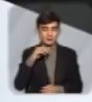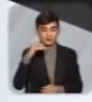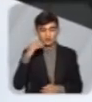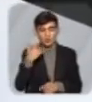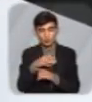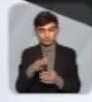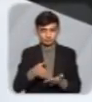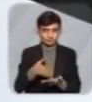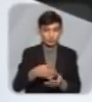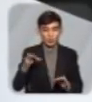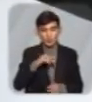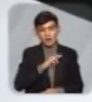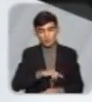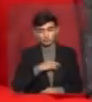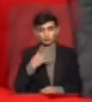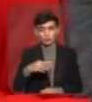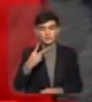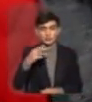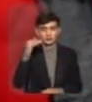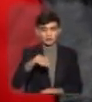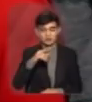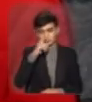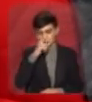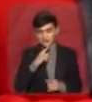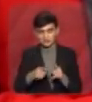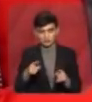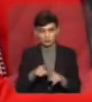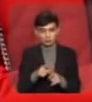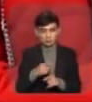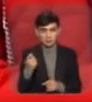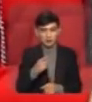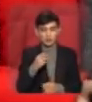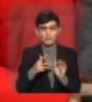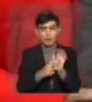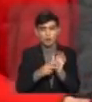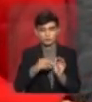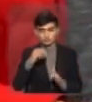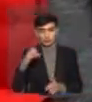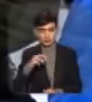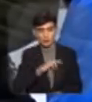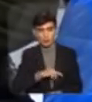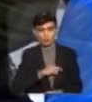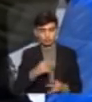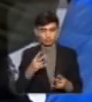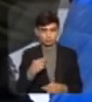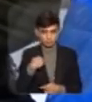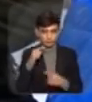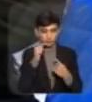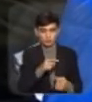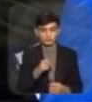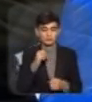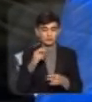теңге төленеді дейді. Ол жұмыс 6 ай мерзімге ұсынылады. Бірақ 8 сағат жұмыс істеу қажет. Біз қарсымыз.